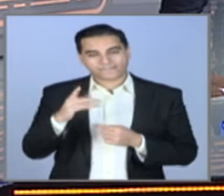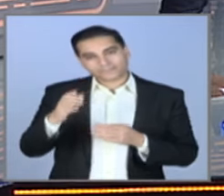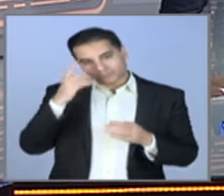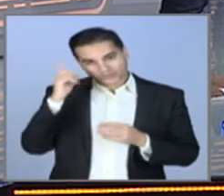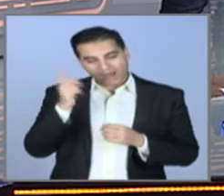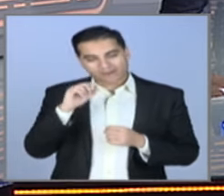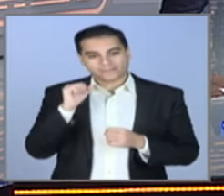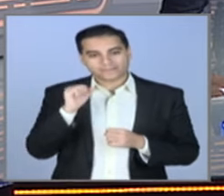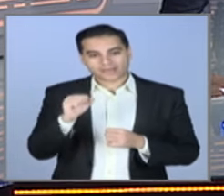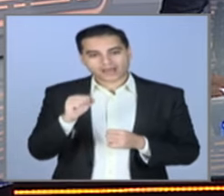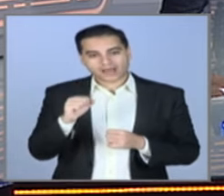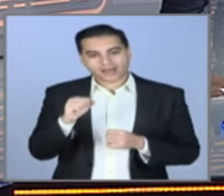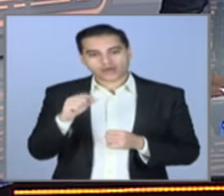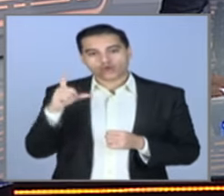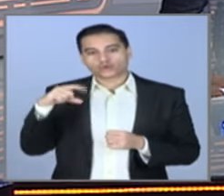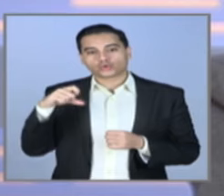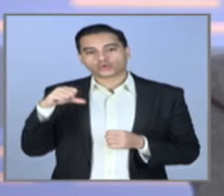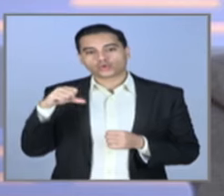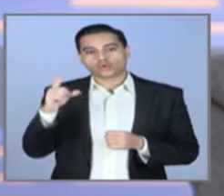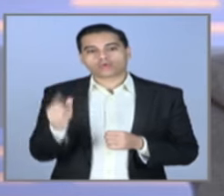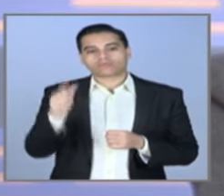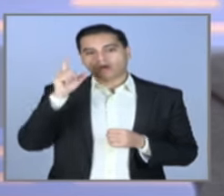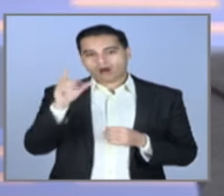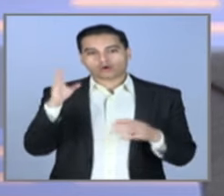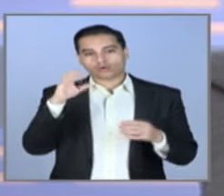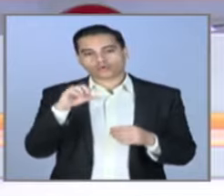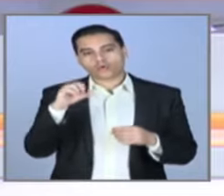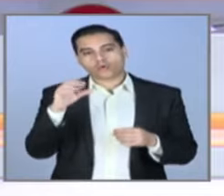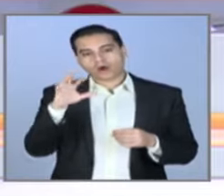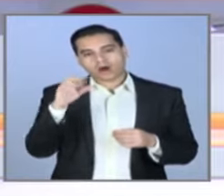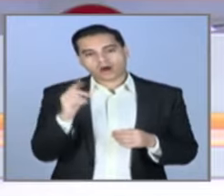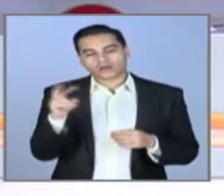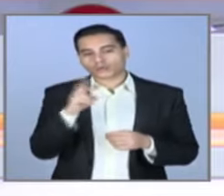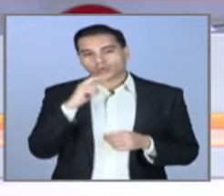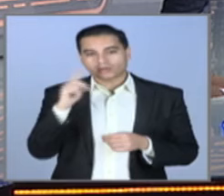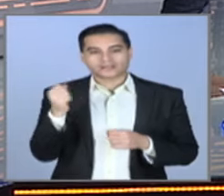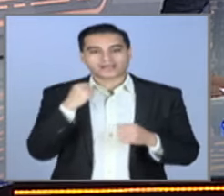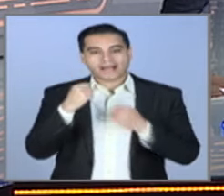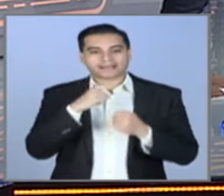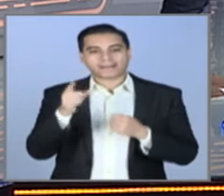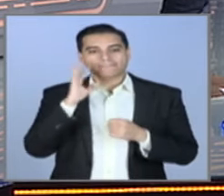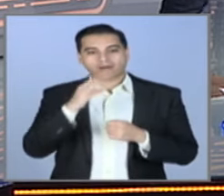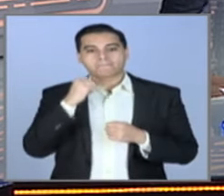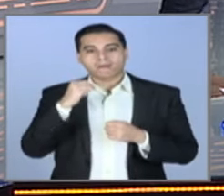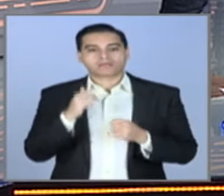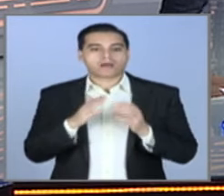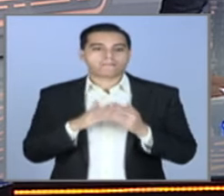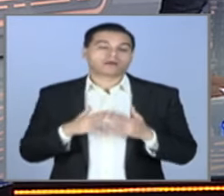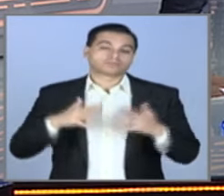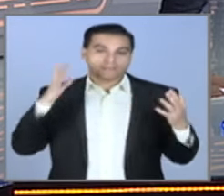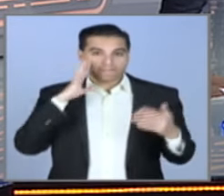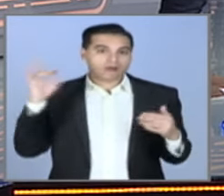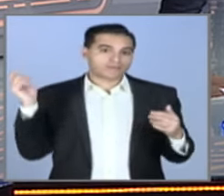تجاوبش نوران جوهر. سكواش. انتوا الاثنين قلتوا كاراتيه، وطبعا هي بطلة مصرية